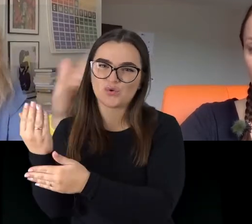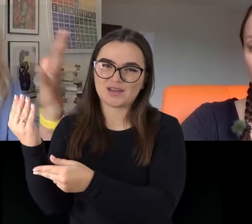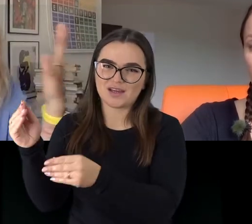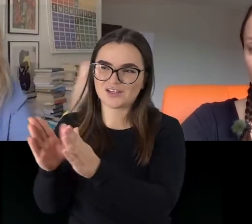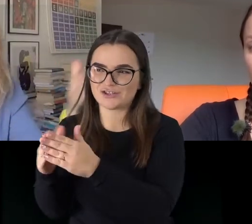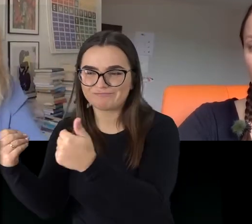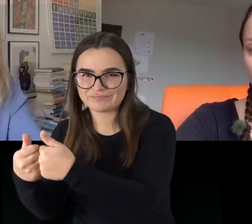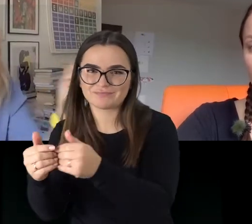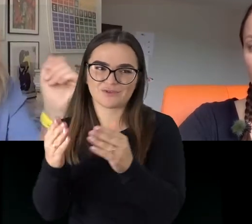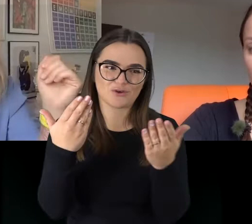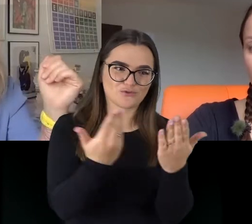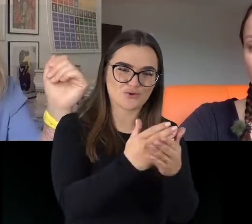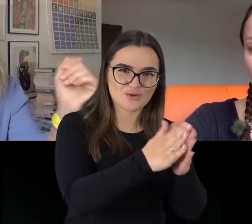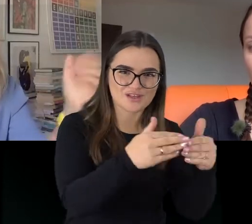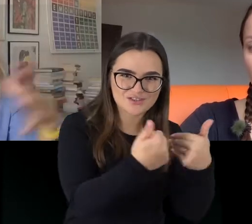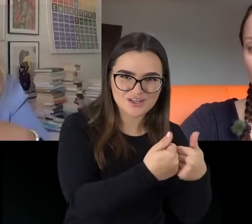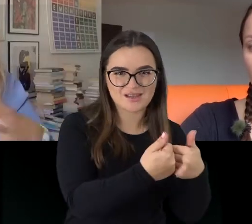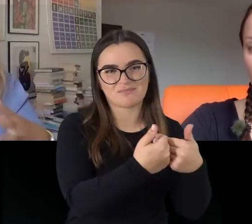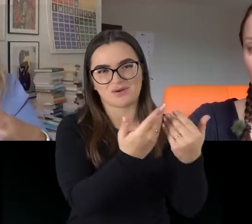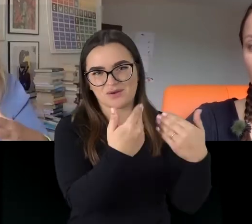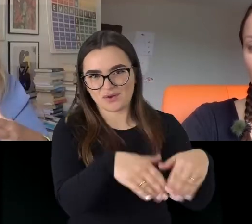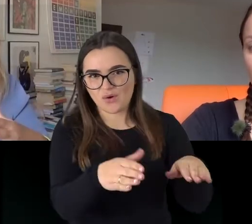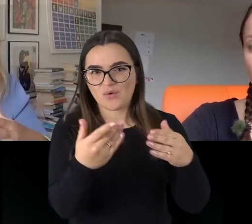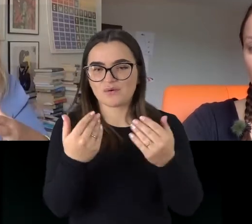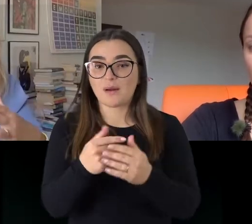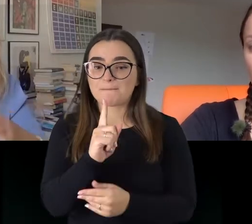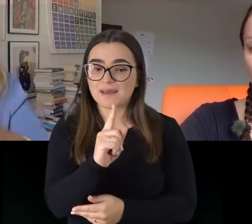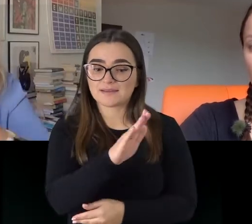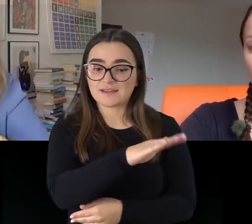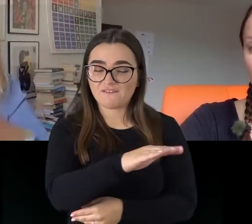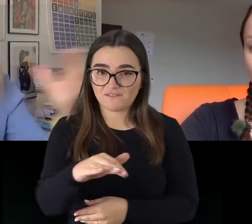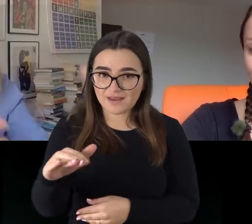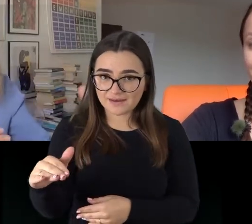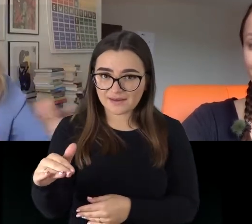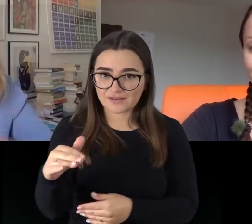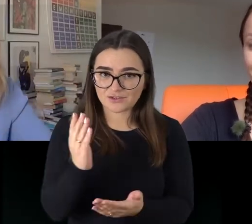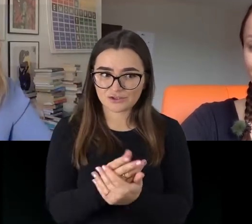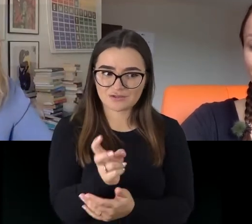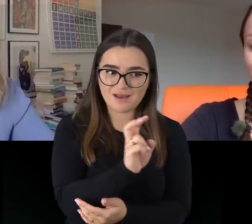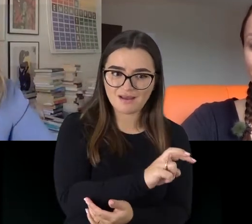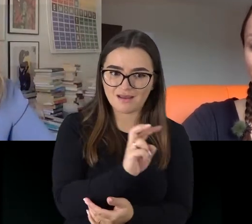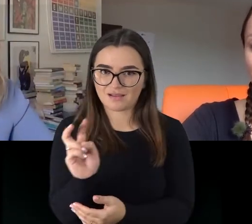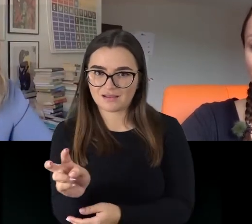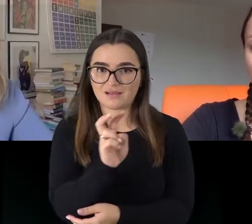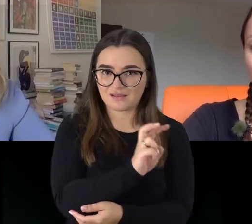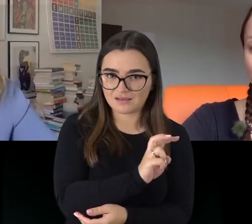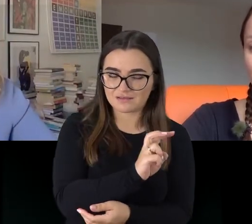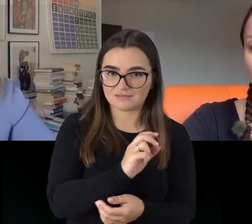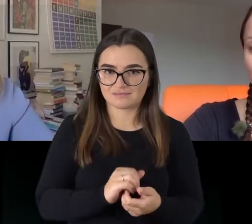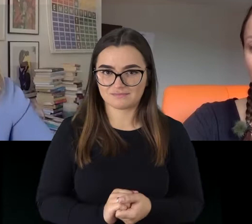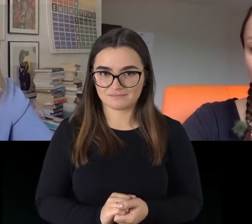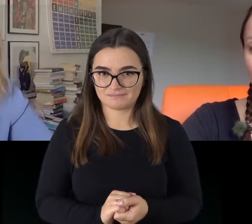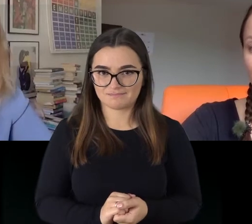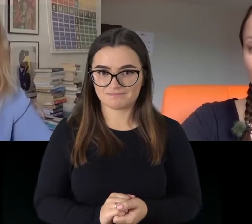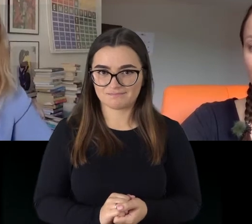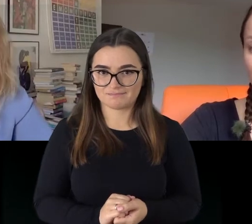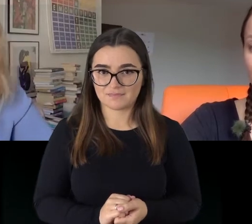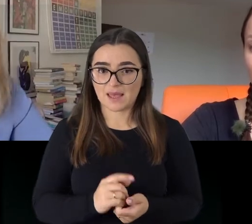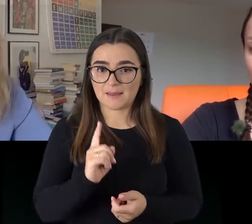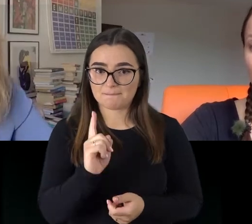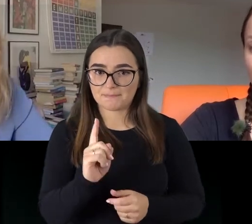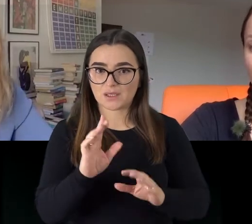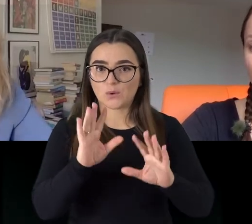tai yra tuos antrus santykius savo, bet vaikai tomsyk yra ir ten, ar ne, bet jeigu tai yra